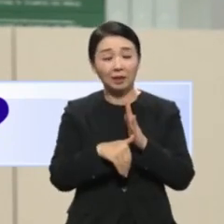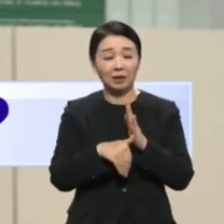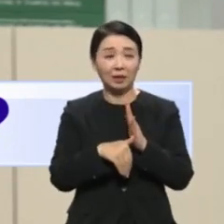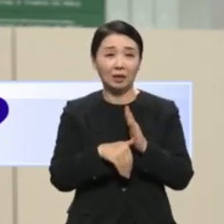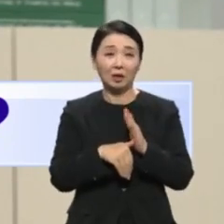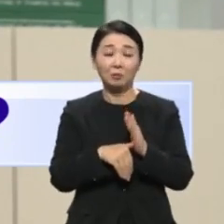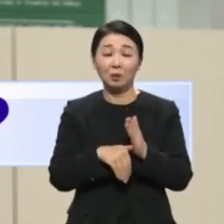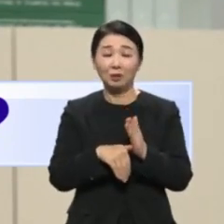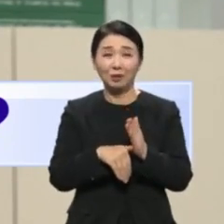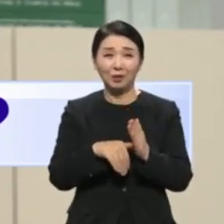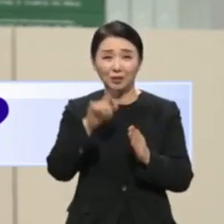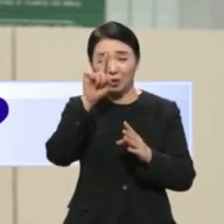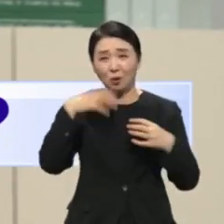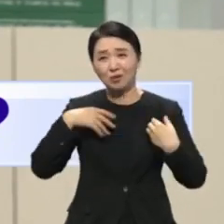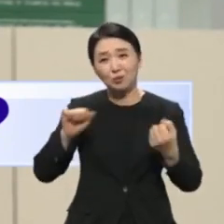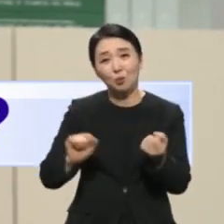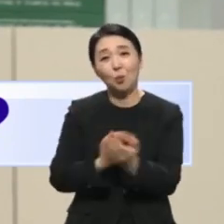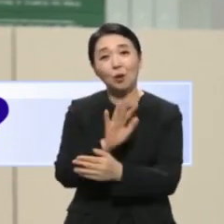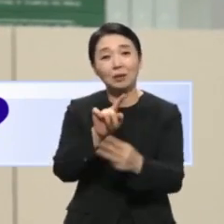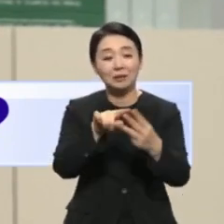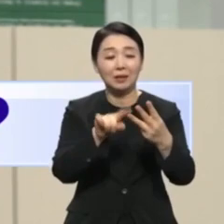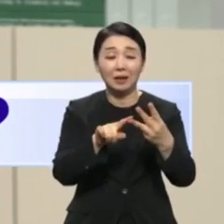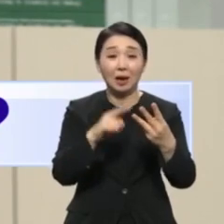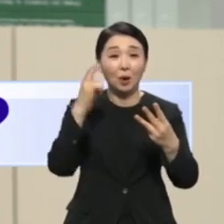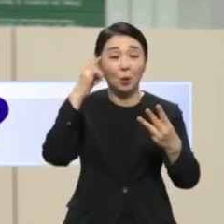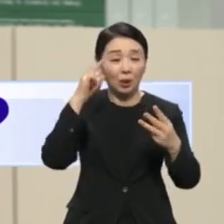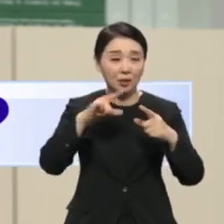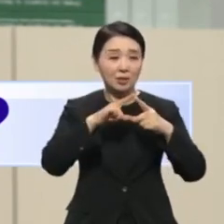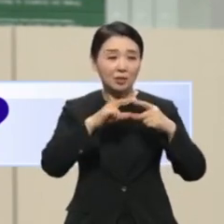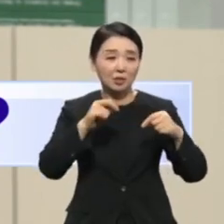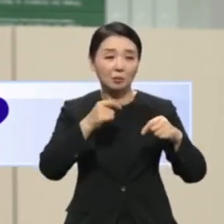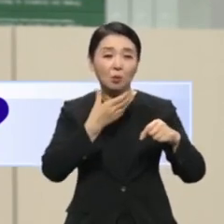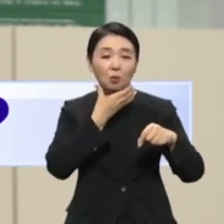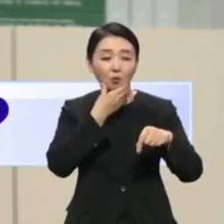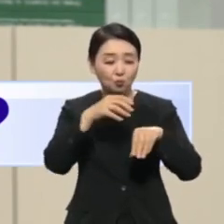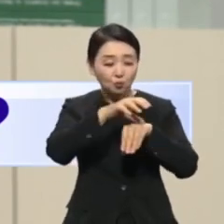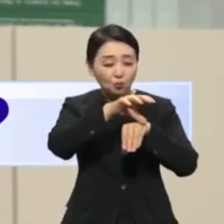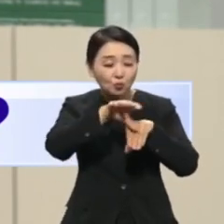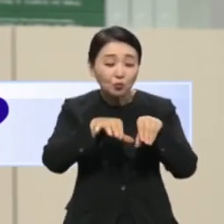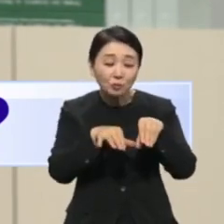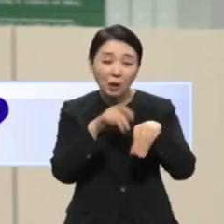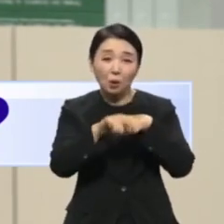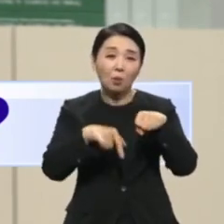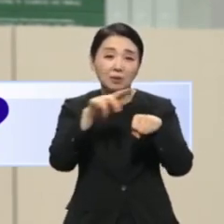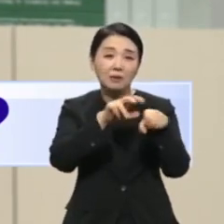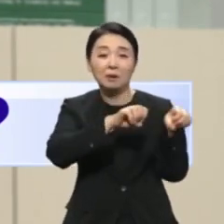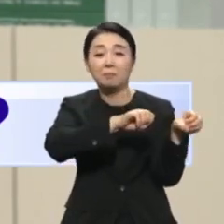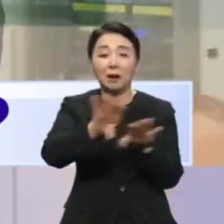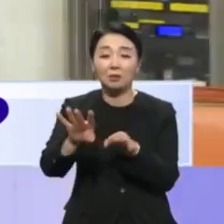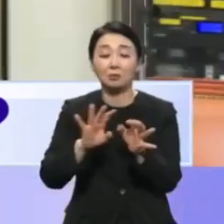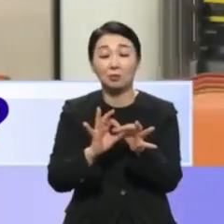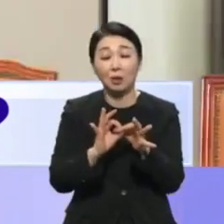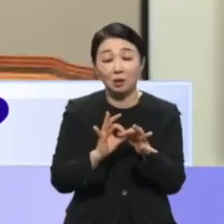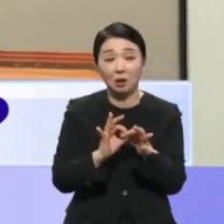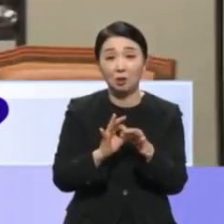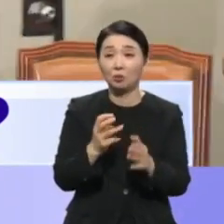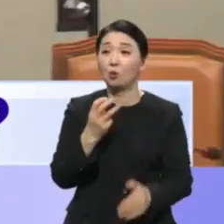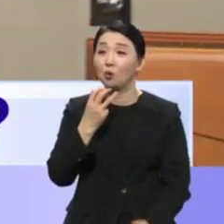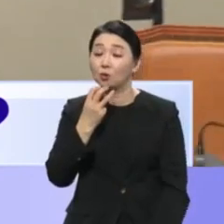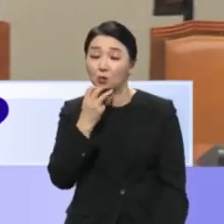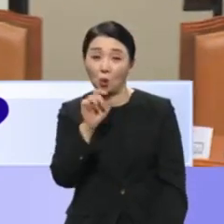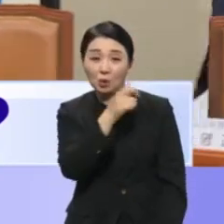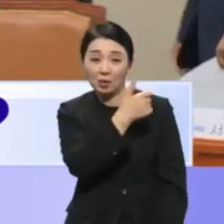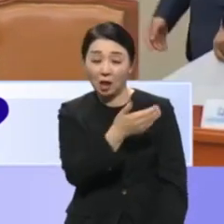되게 흔들었어요 첫째는 일본 후쿠시마 원전 오염수 방출 꺼내 관한 문제 그 다음에 서울 양평 고속도로의 문제